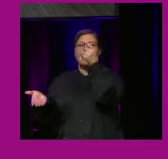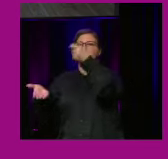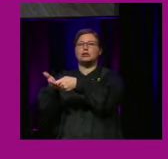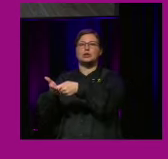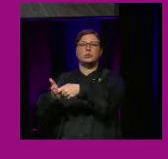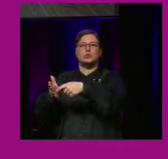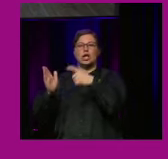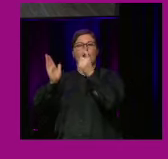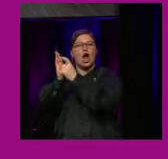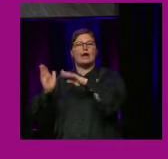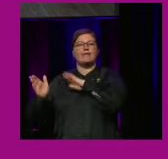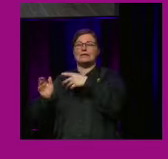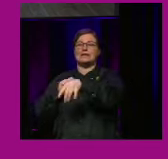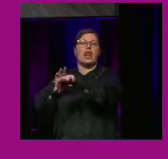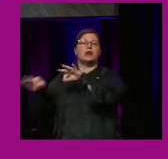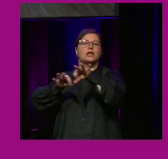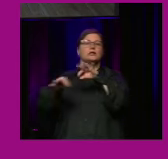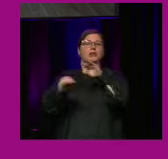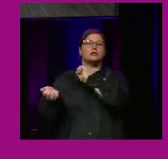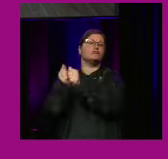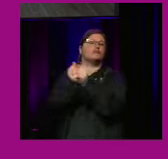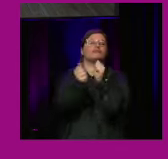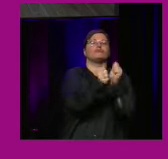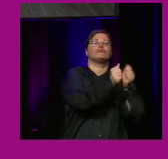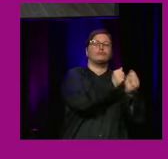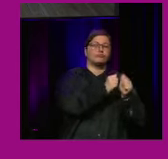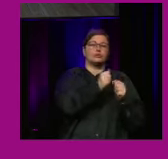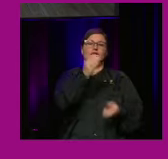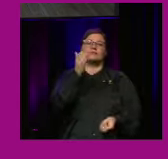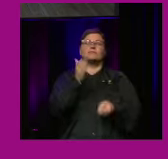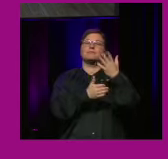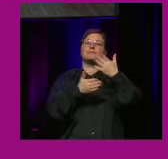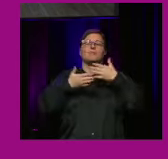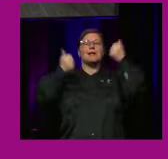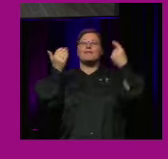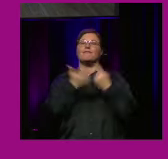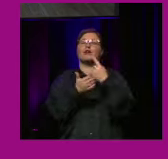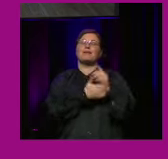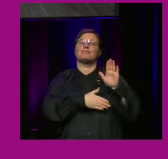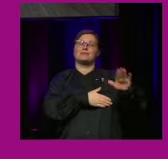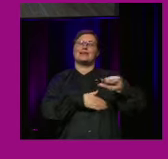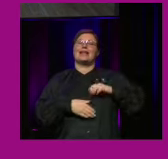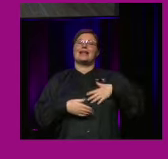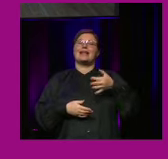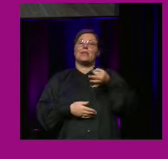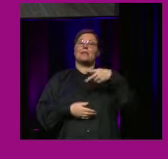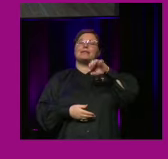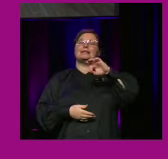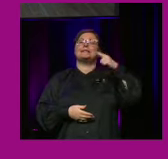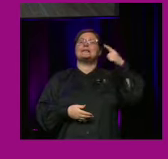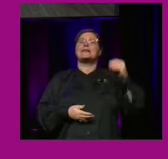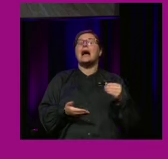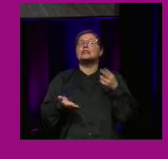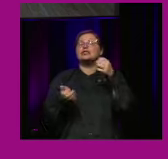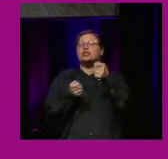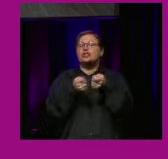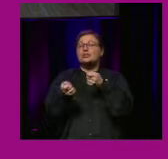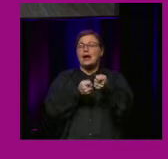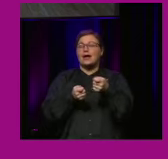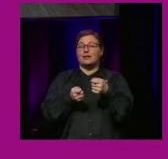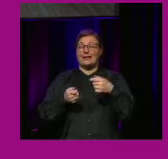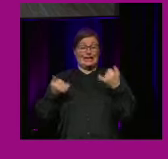skapa förutsättningar för sitt eget populistiska styre. Det är öppet idag för sådana förändringar ganska